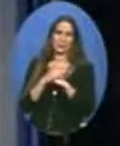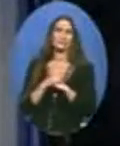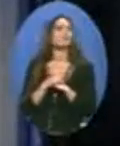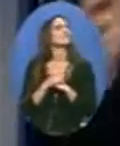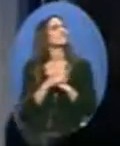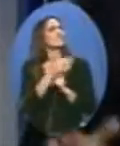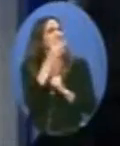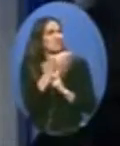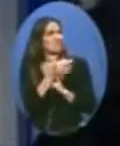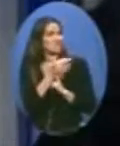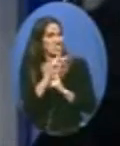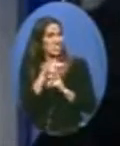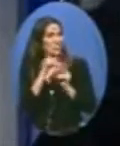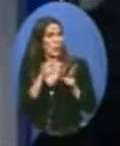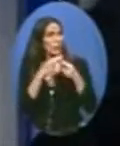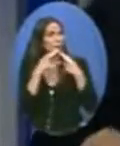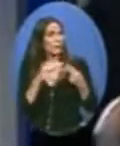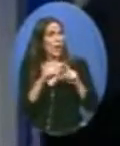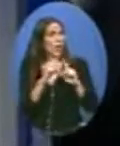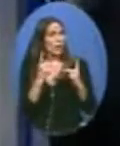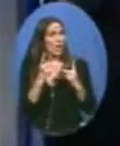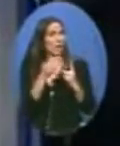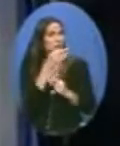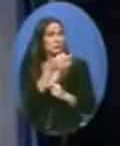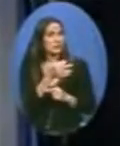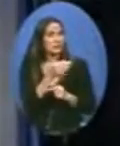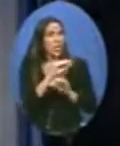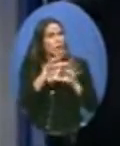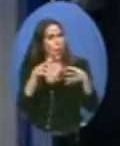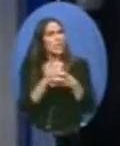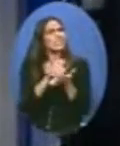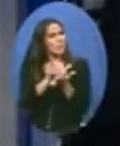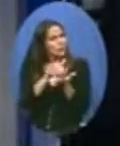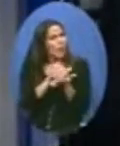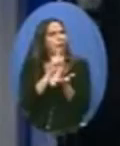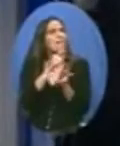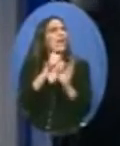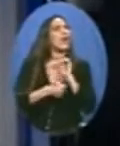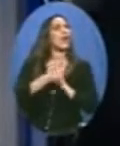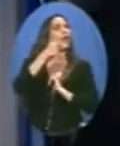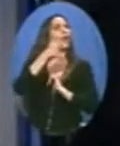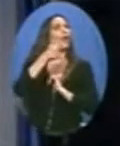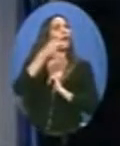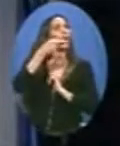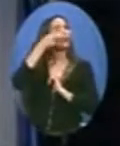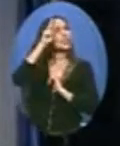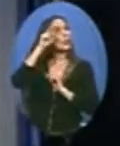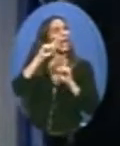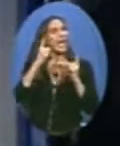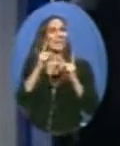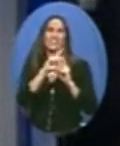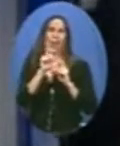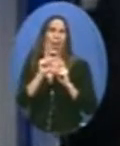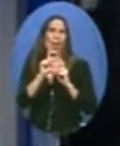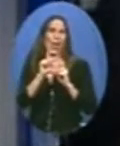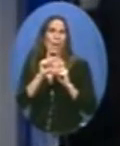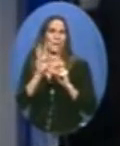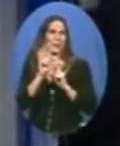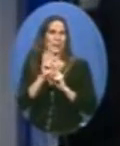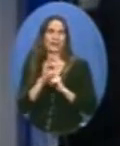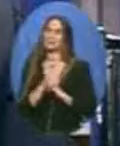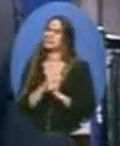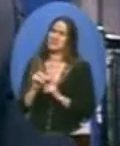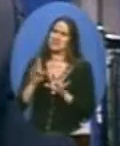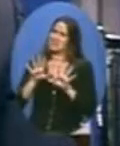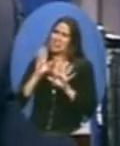יש אפשרות אולי לפתרון אחר, שהקואליציה הזאת תימשך, אבל בראשה יעמוד איש ליכוד אחר, לא בנימין נתניהו? לא, אני חושב שבסופו של דבר